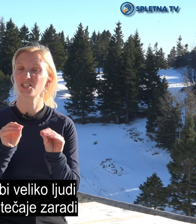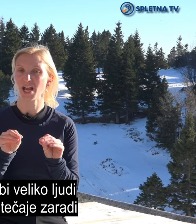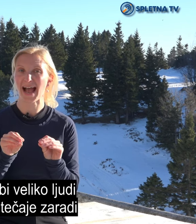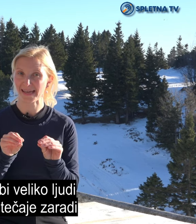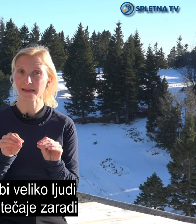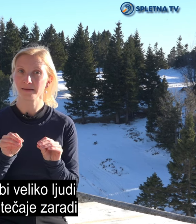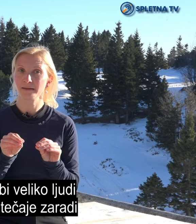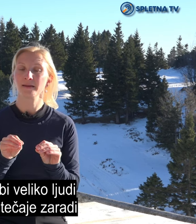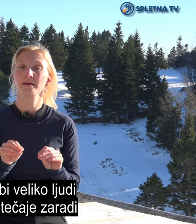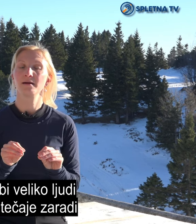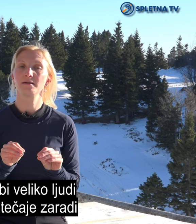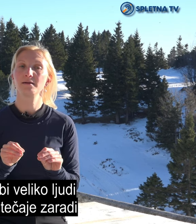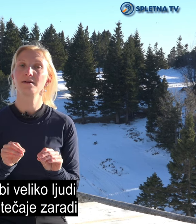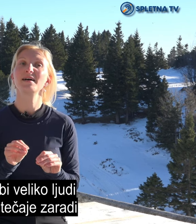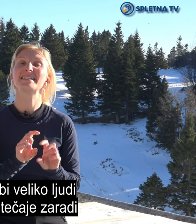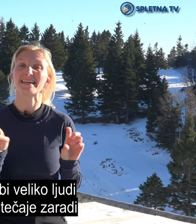takšne tečaje